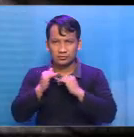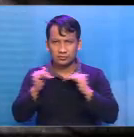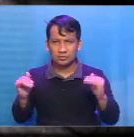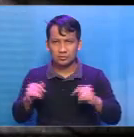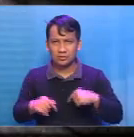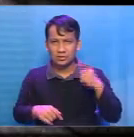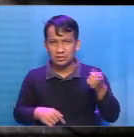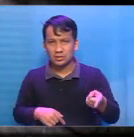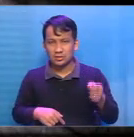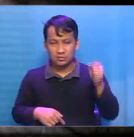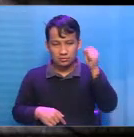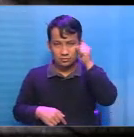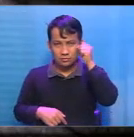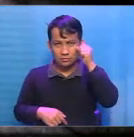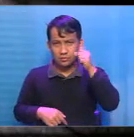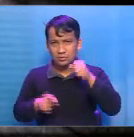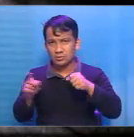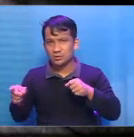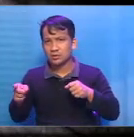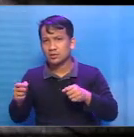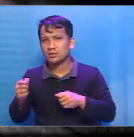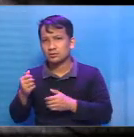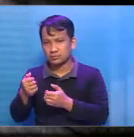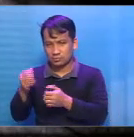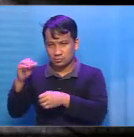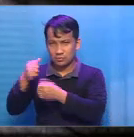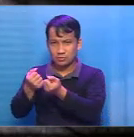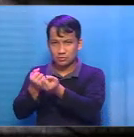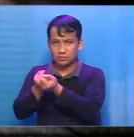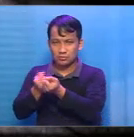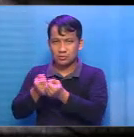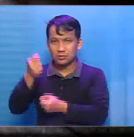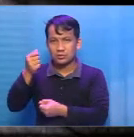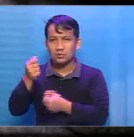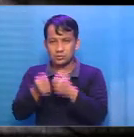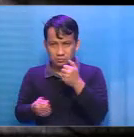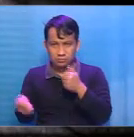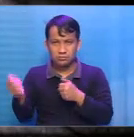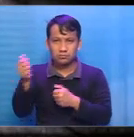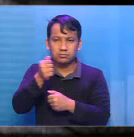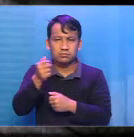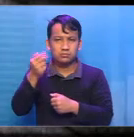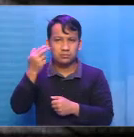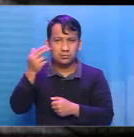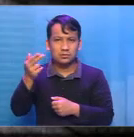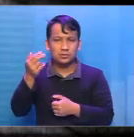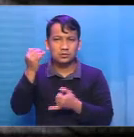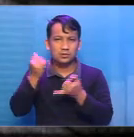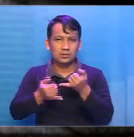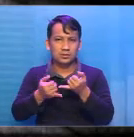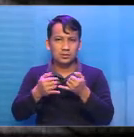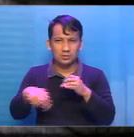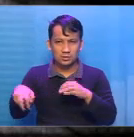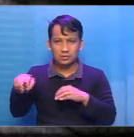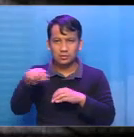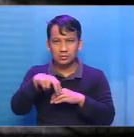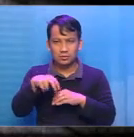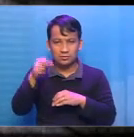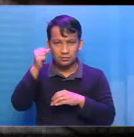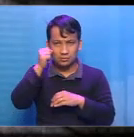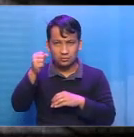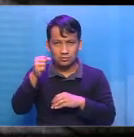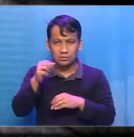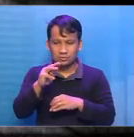Si Suarez, kinampanya si Arroyo at binoto rin si Arroyo bilang House Speaker. Sa huli, naupo ulit si Suarez